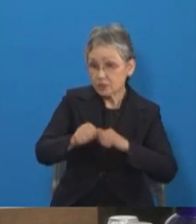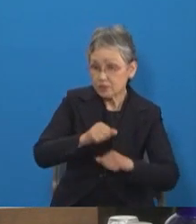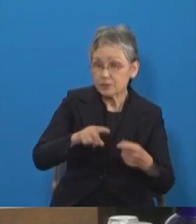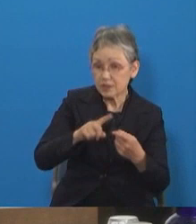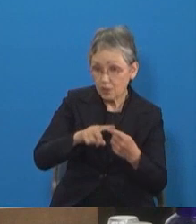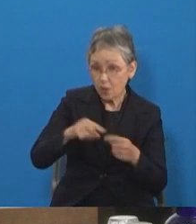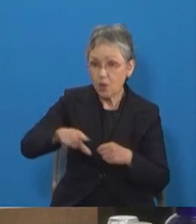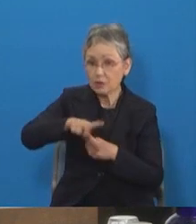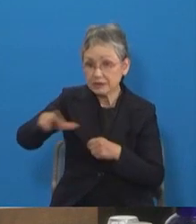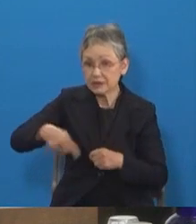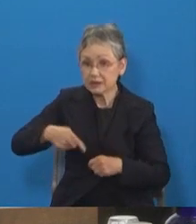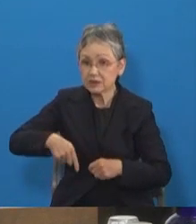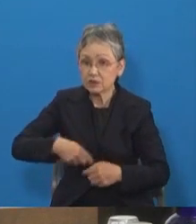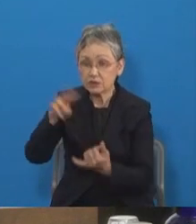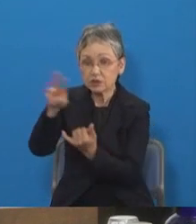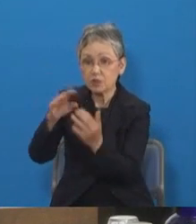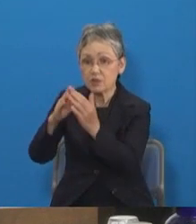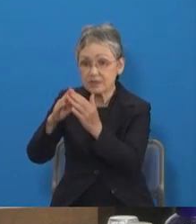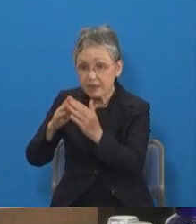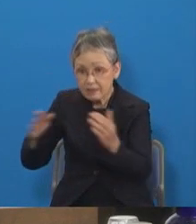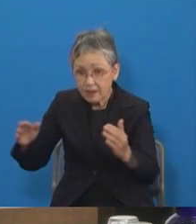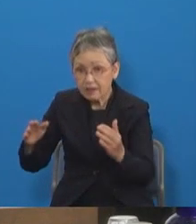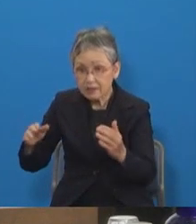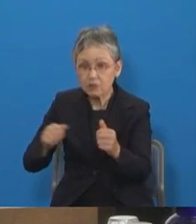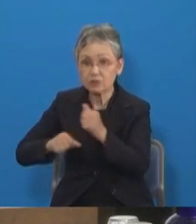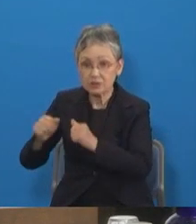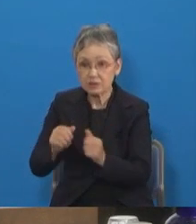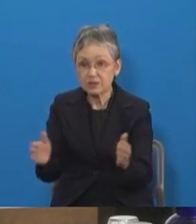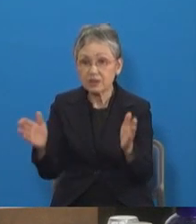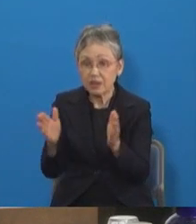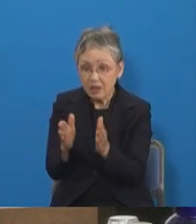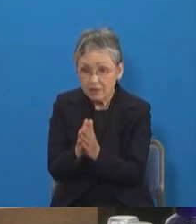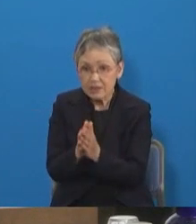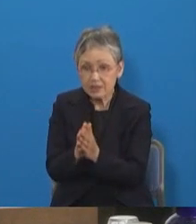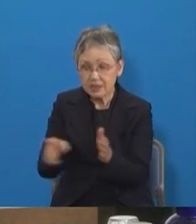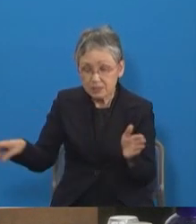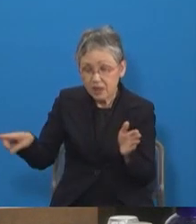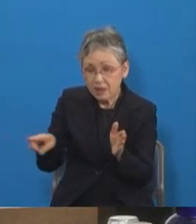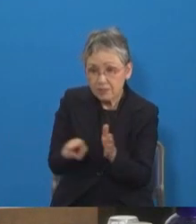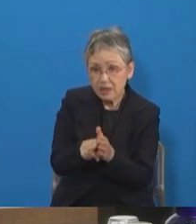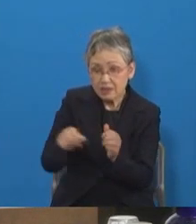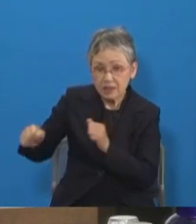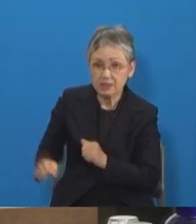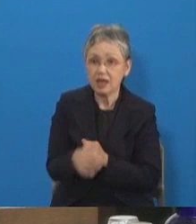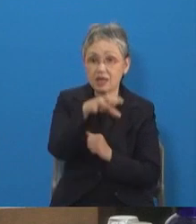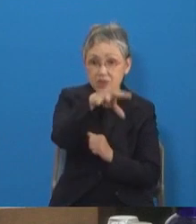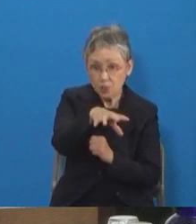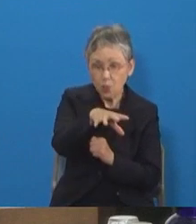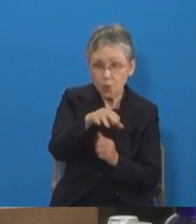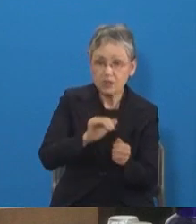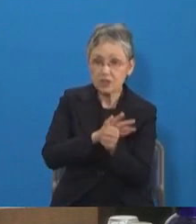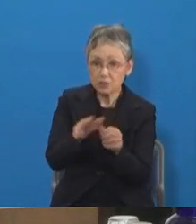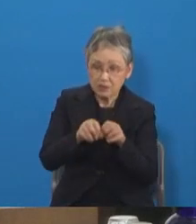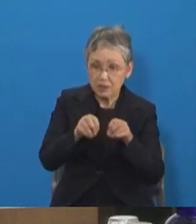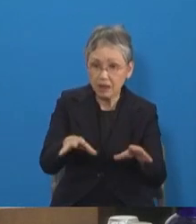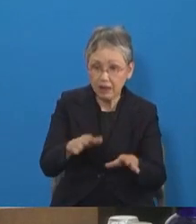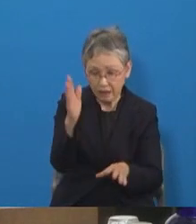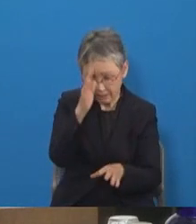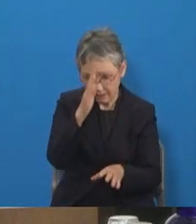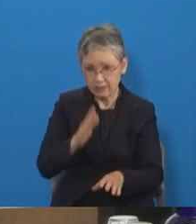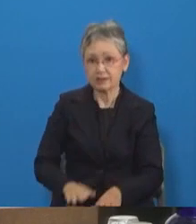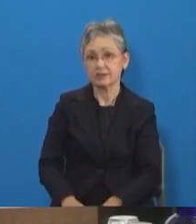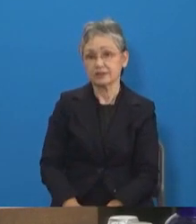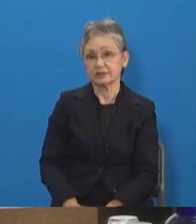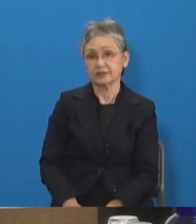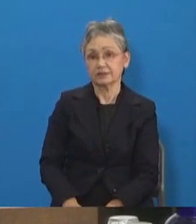災会の皆様のご尽力の結果、これまで避難所等において感染が拡大した事例はございません。今